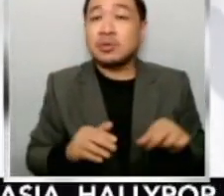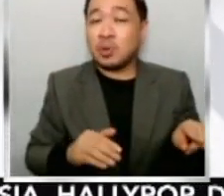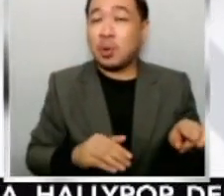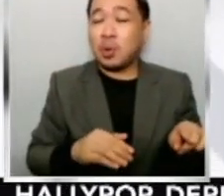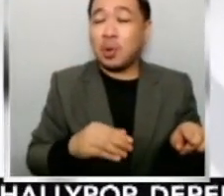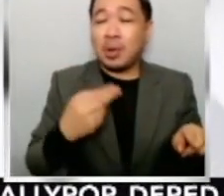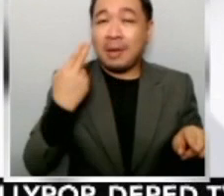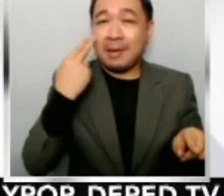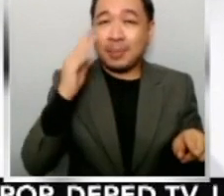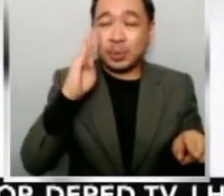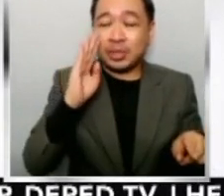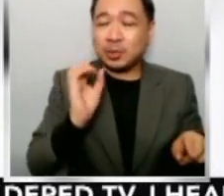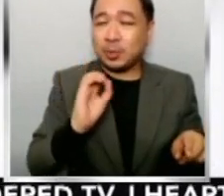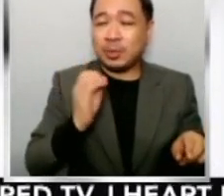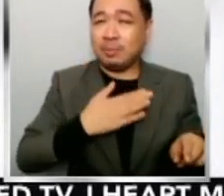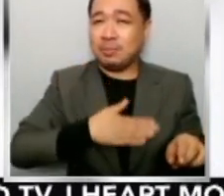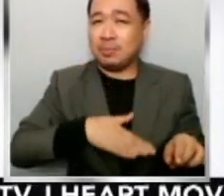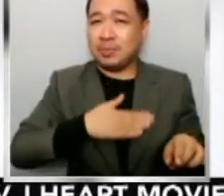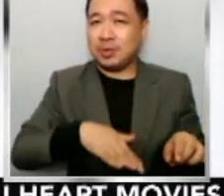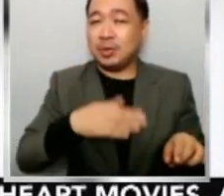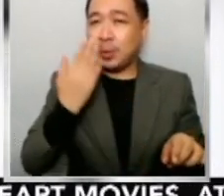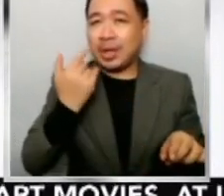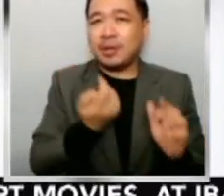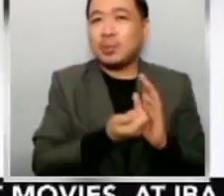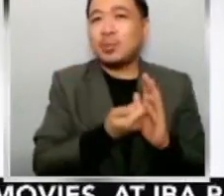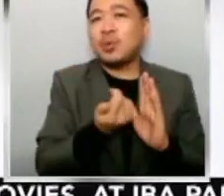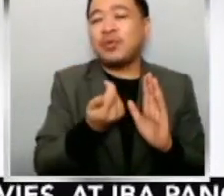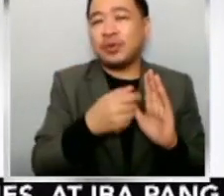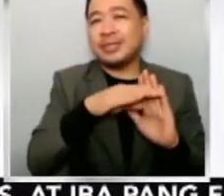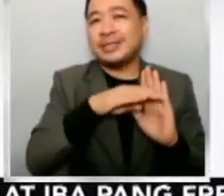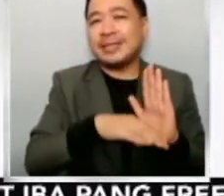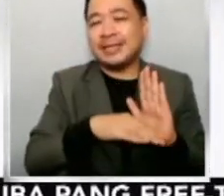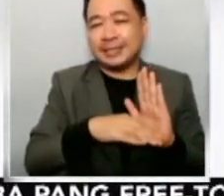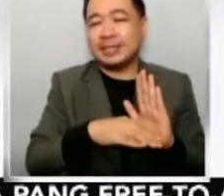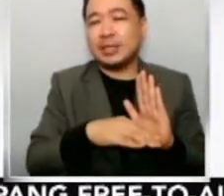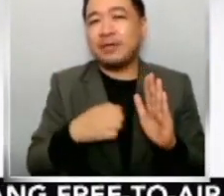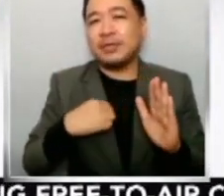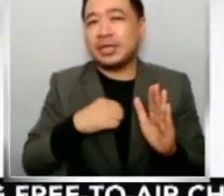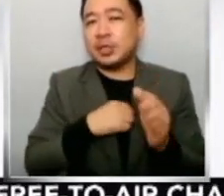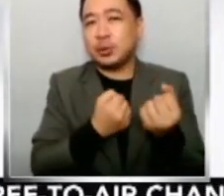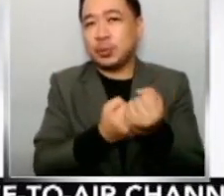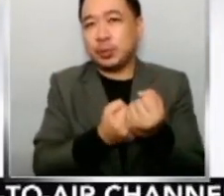desisyong tanggalin siya sa senatorial ticket. Ian Cruz, Nakatutok, 24 Oras.